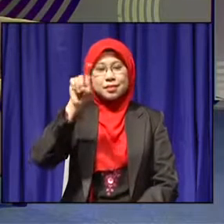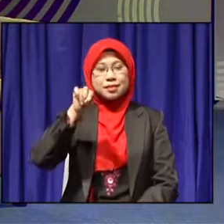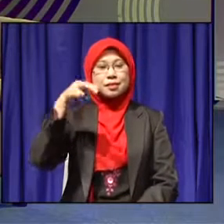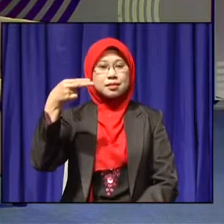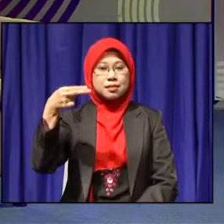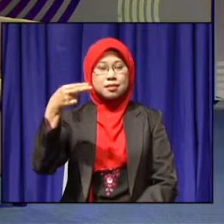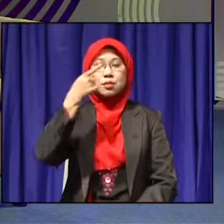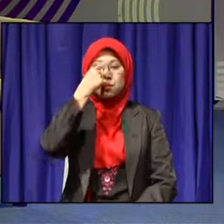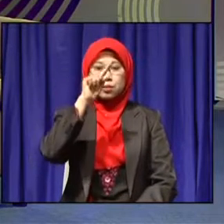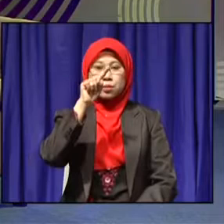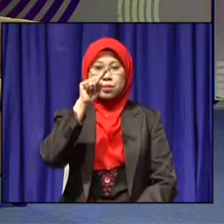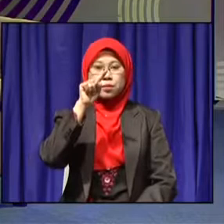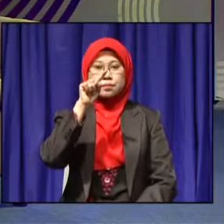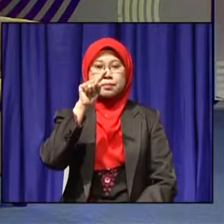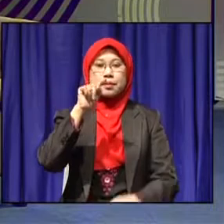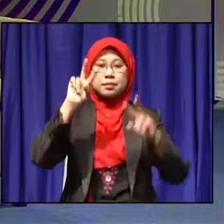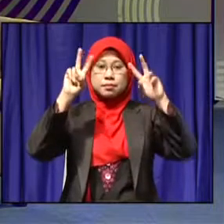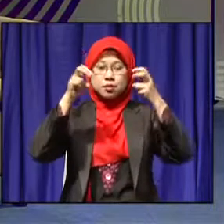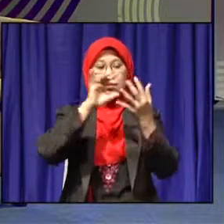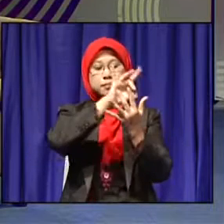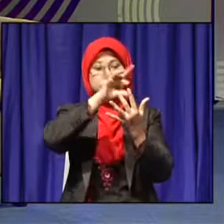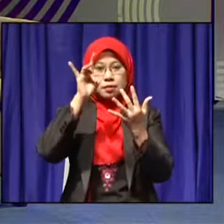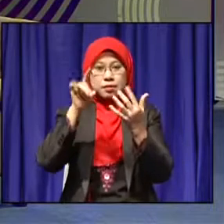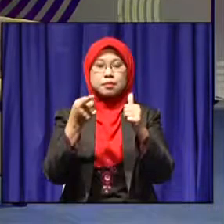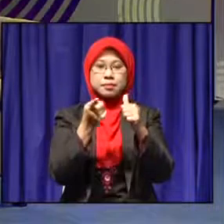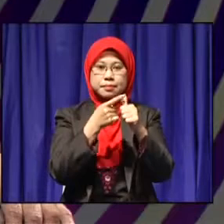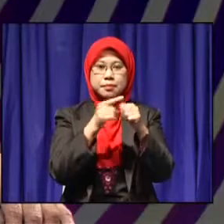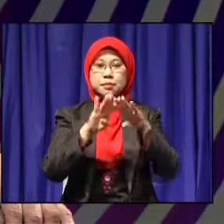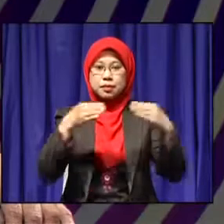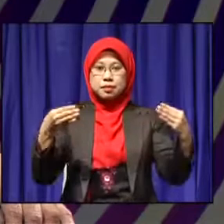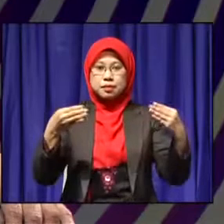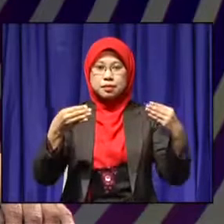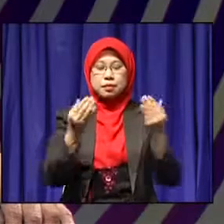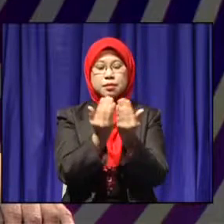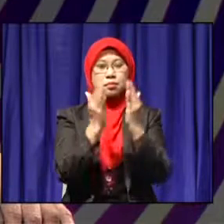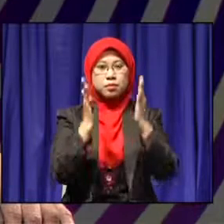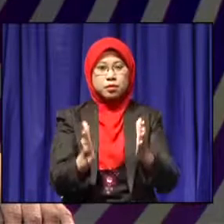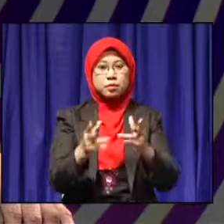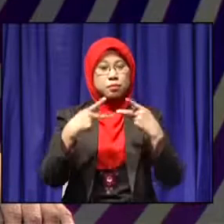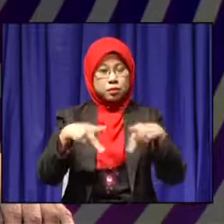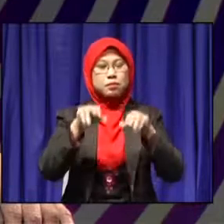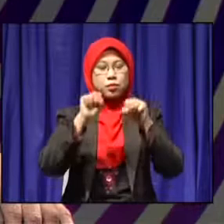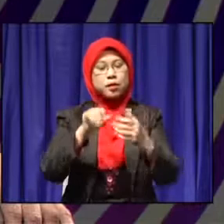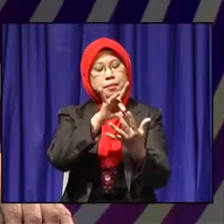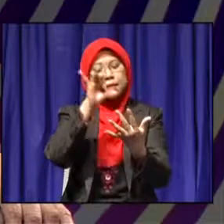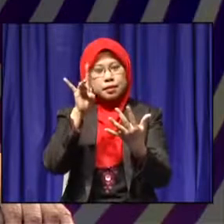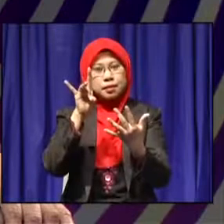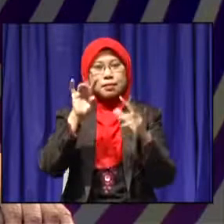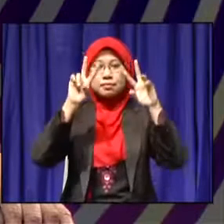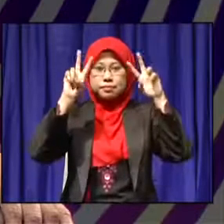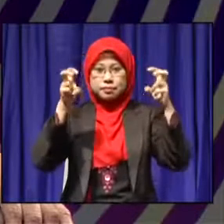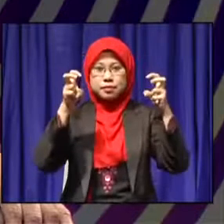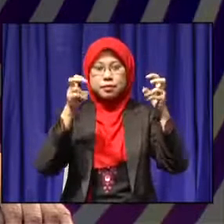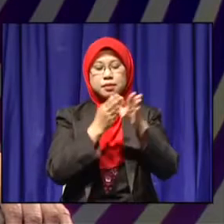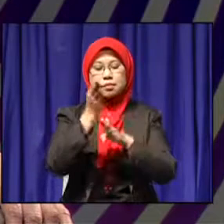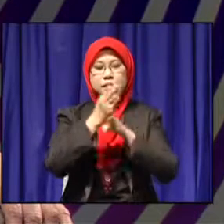bagi elektif base itu ini tim tamu nih murid berpeluang memilih mata pelajaran D